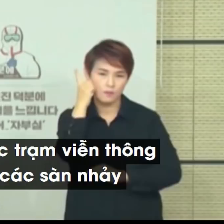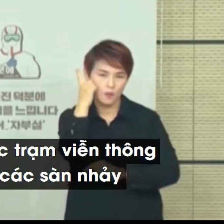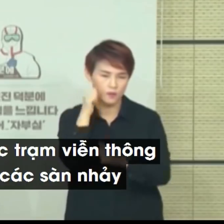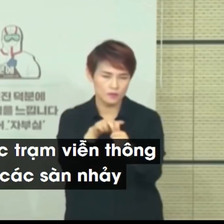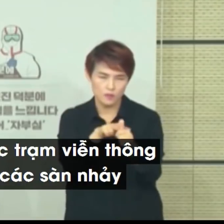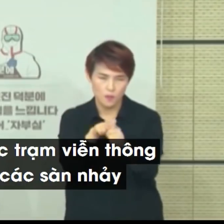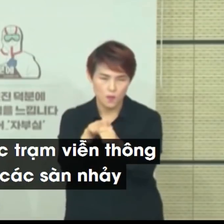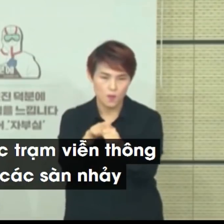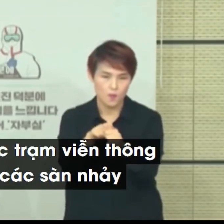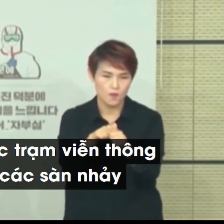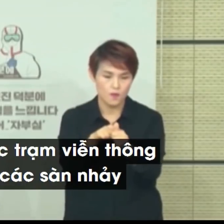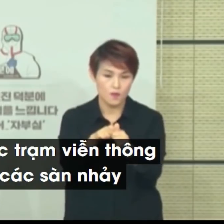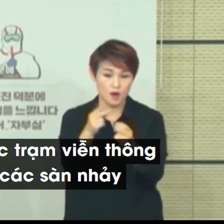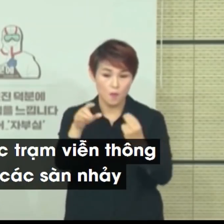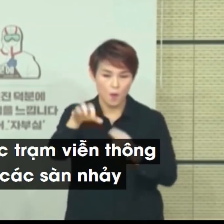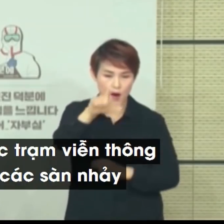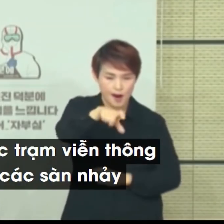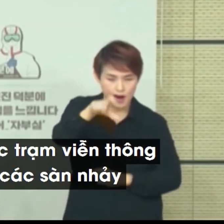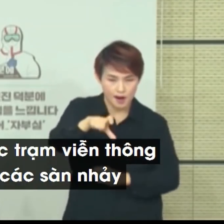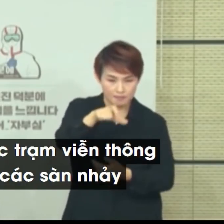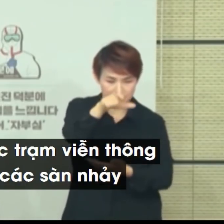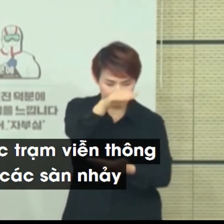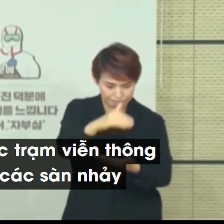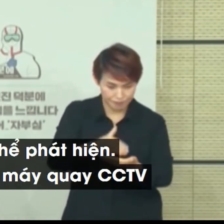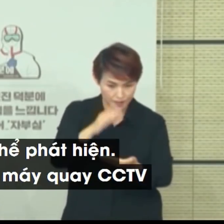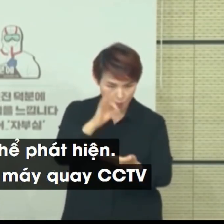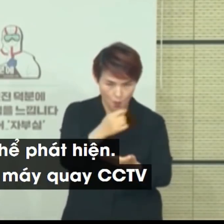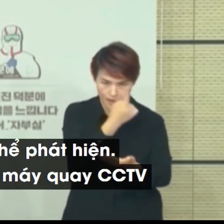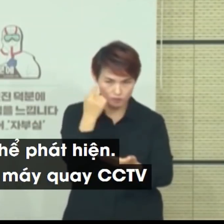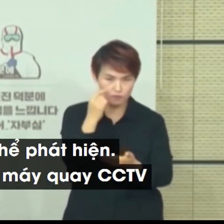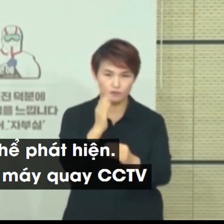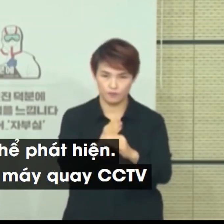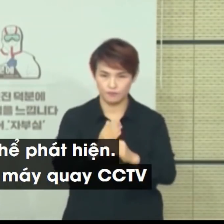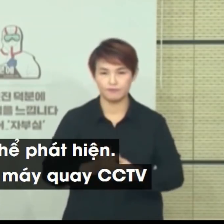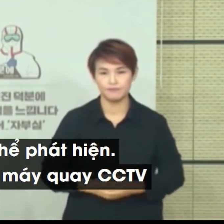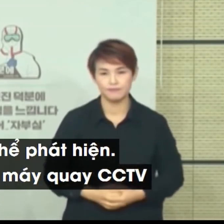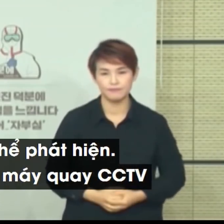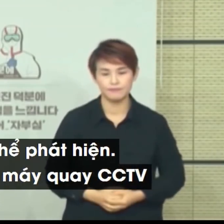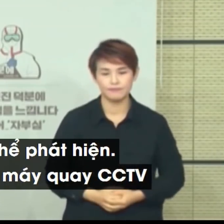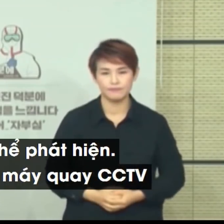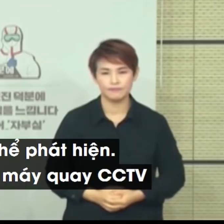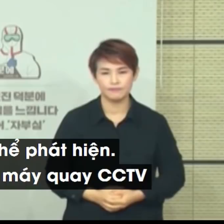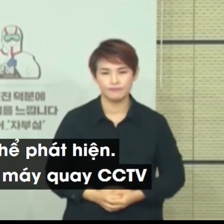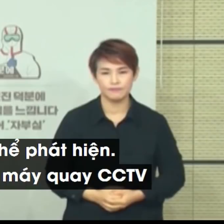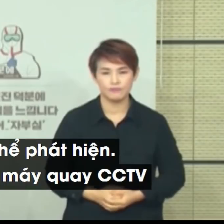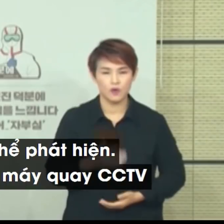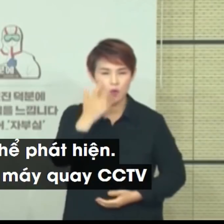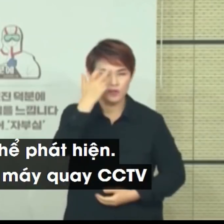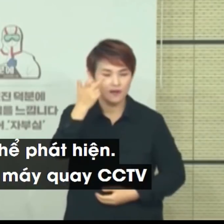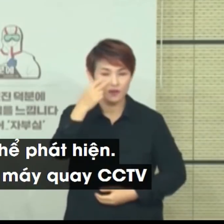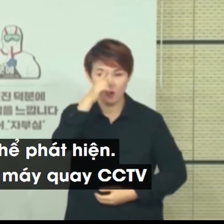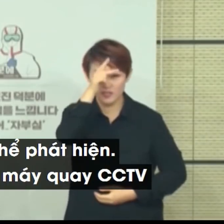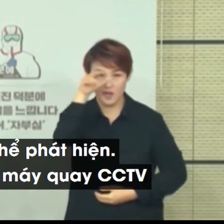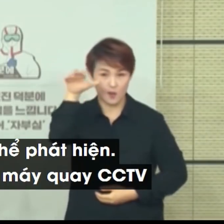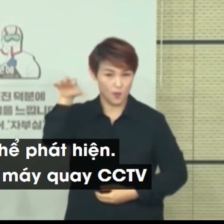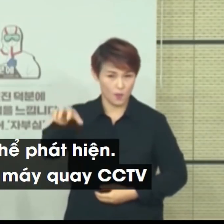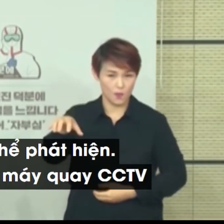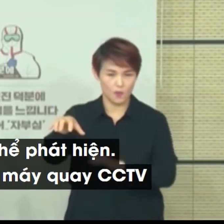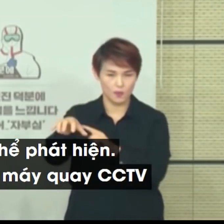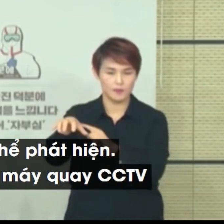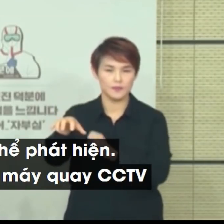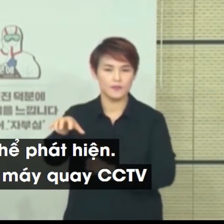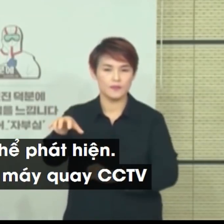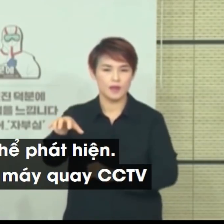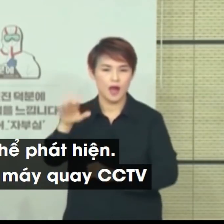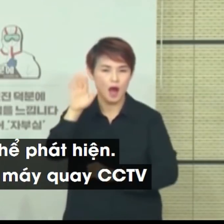các trạm viễn thông và giao dịch từ thẻ thanh toán từ các sàn nhảy để nhận diện 1.982 người chưa thể phát hiện. Chúng tôi cũng thu thập hình ảnh